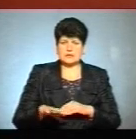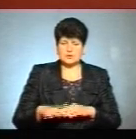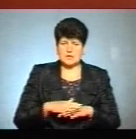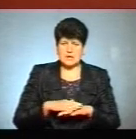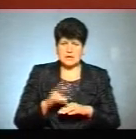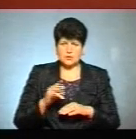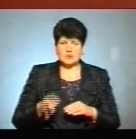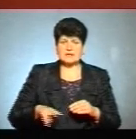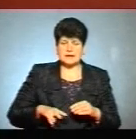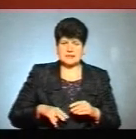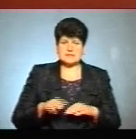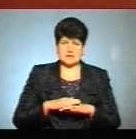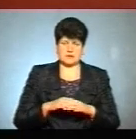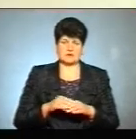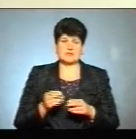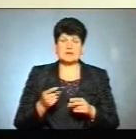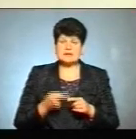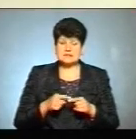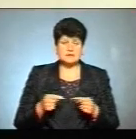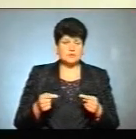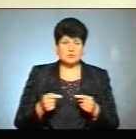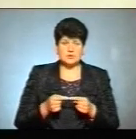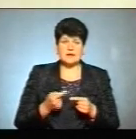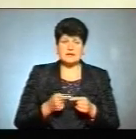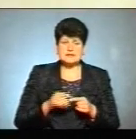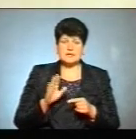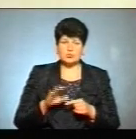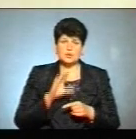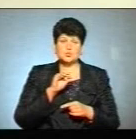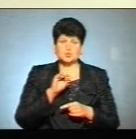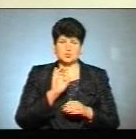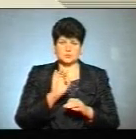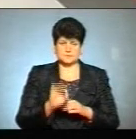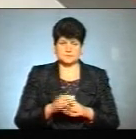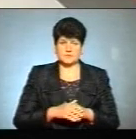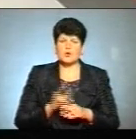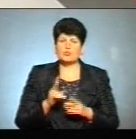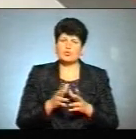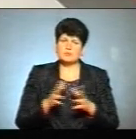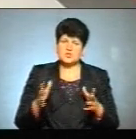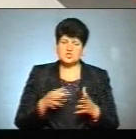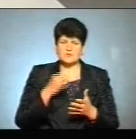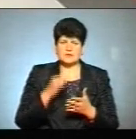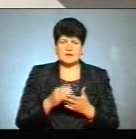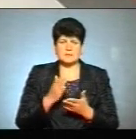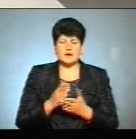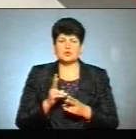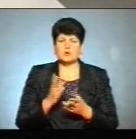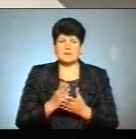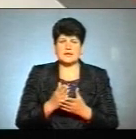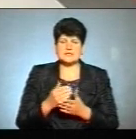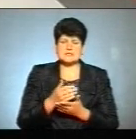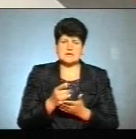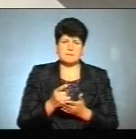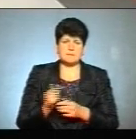само і дирекції ринку. Це беззаперечно, але це буде в усній формі. На кому більша відповідальність? Хто має забезпечити дотримання